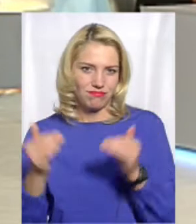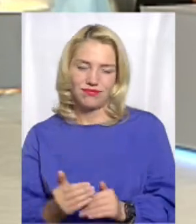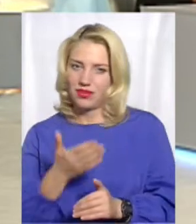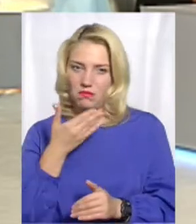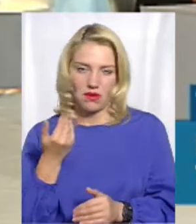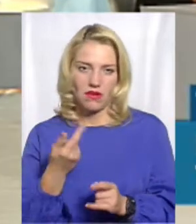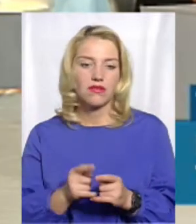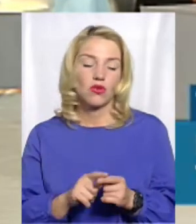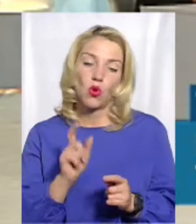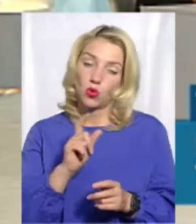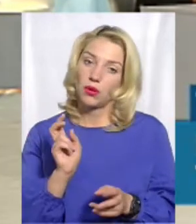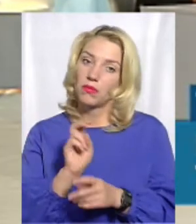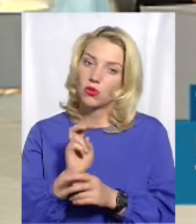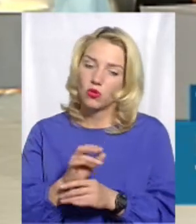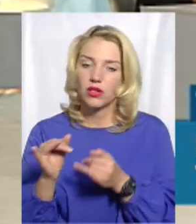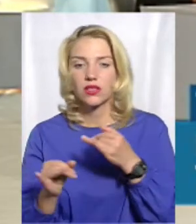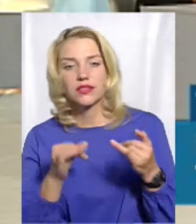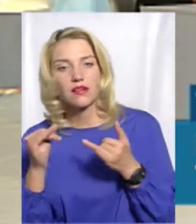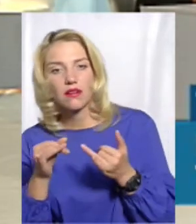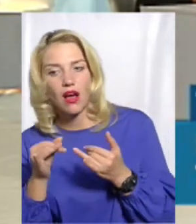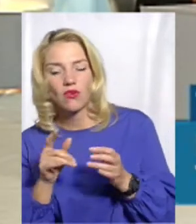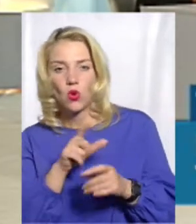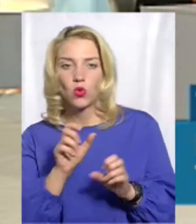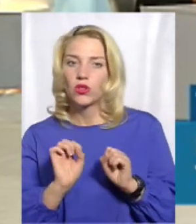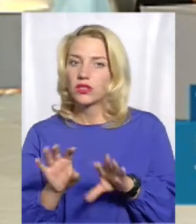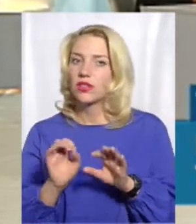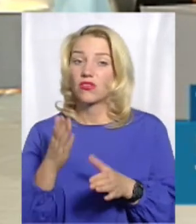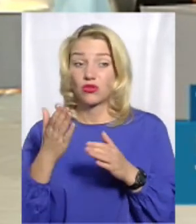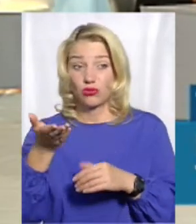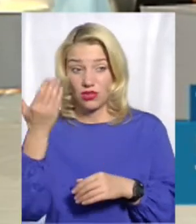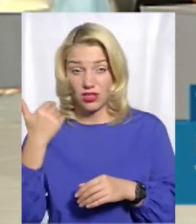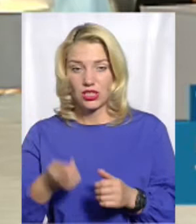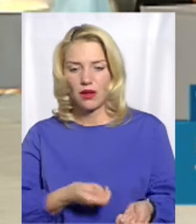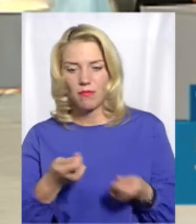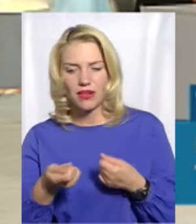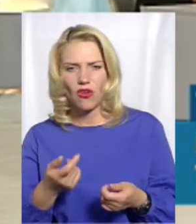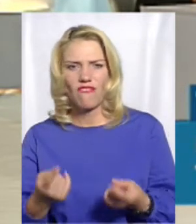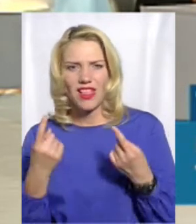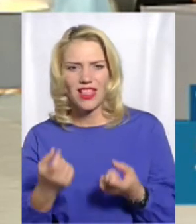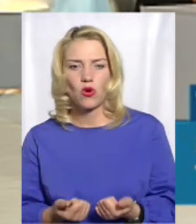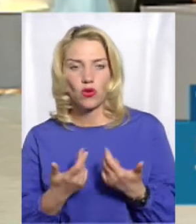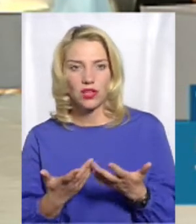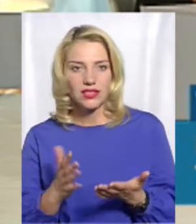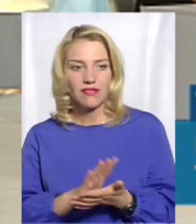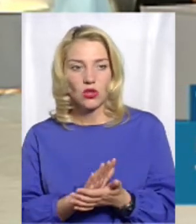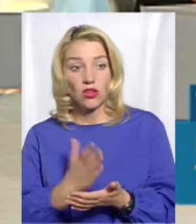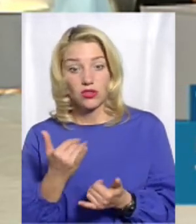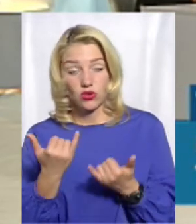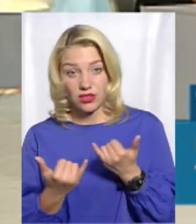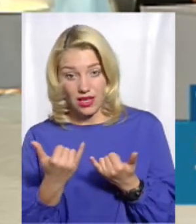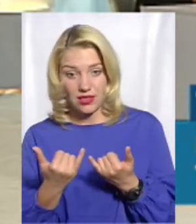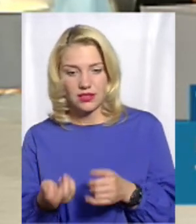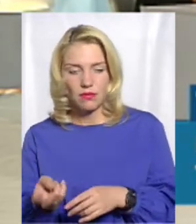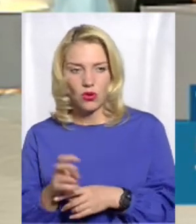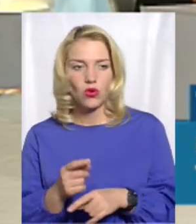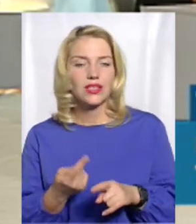Люди підходять, люди цікавляться, люди здають. Якщо раніше приносили велику кількість відходів, то зараз, якщо